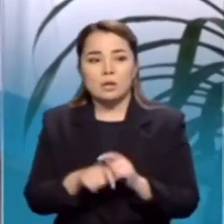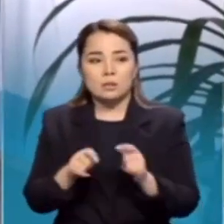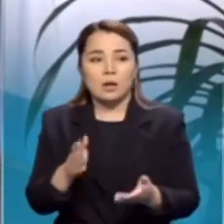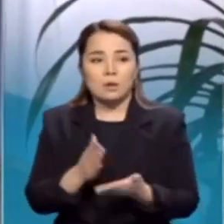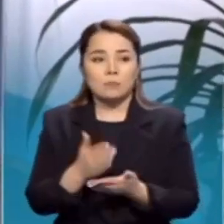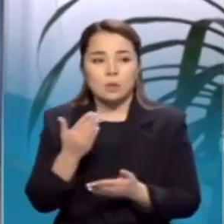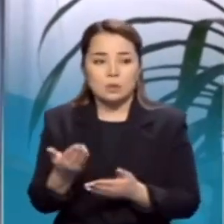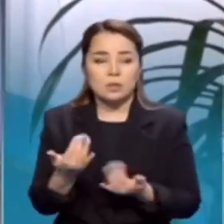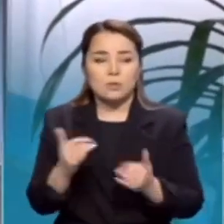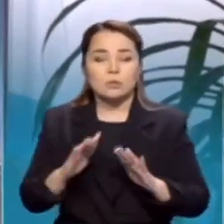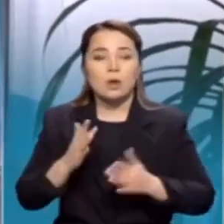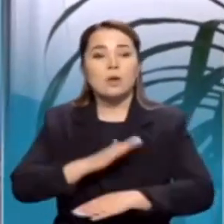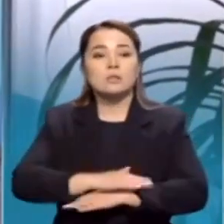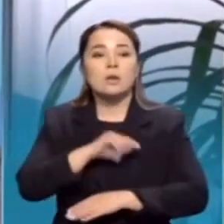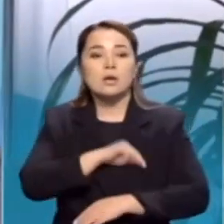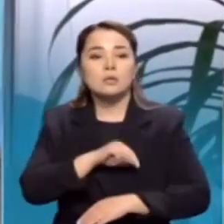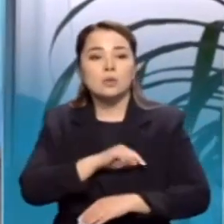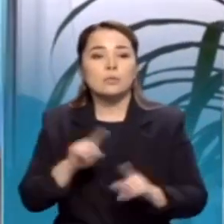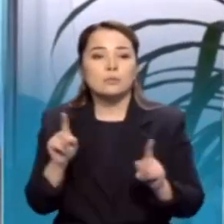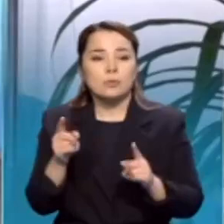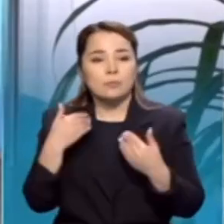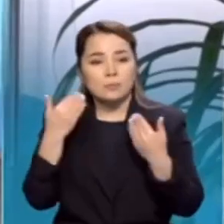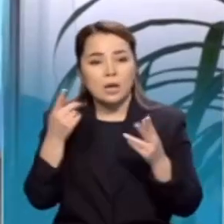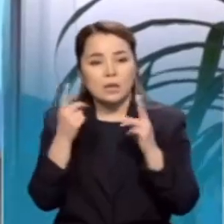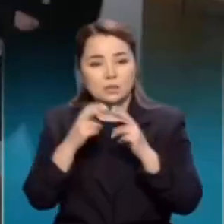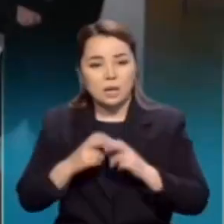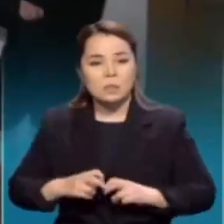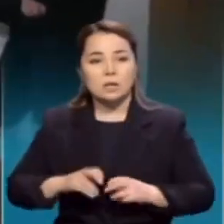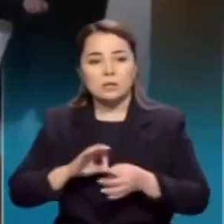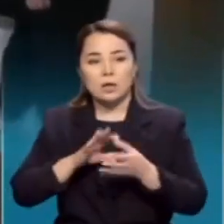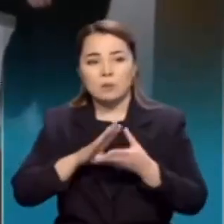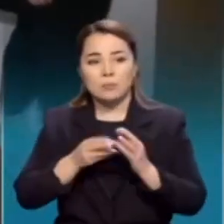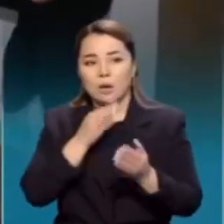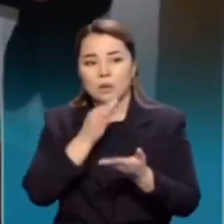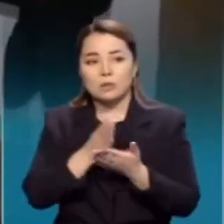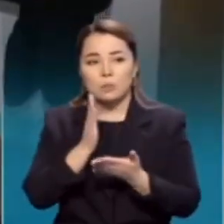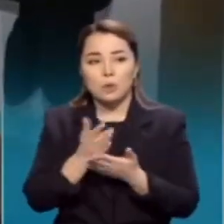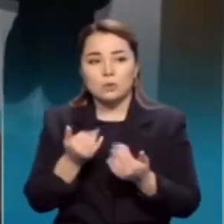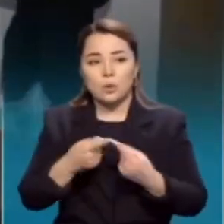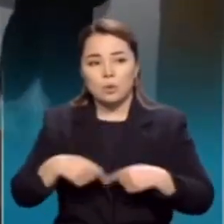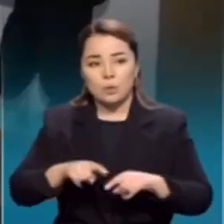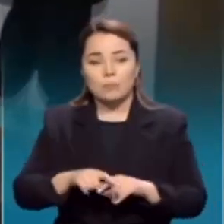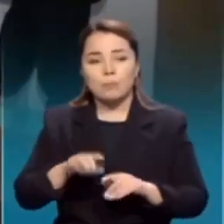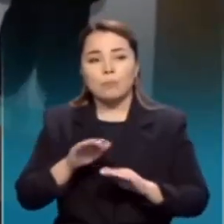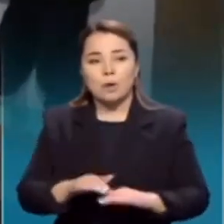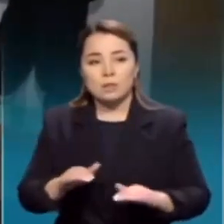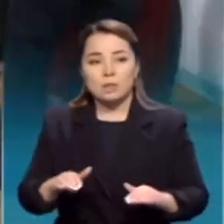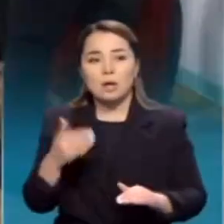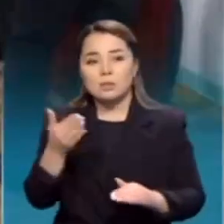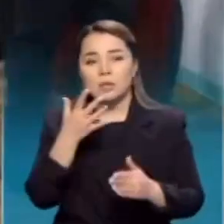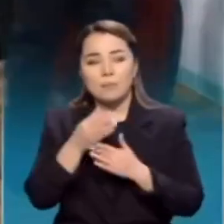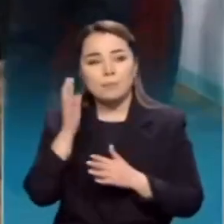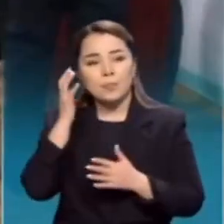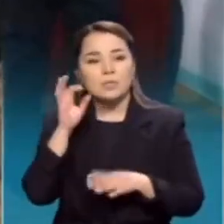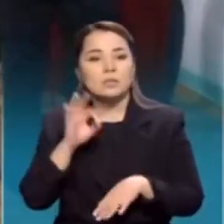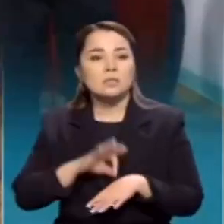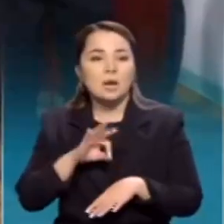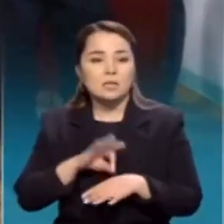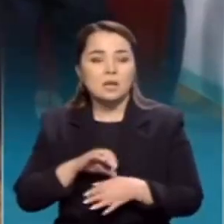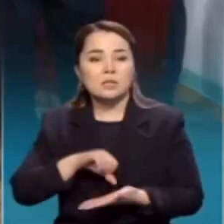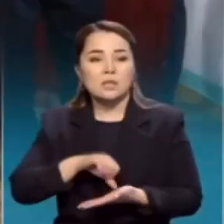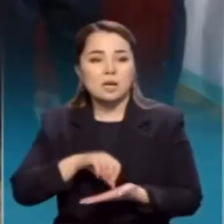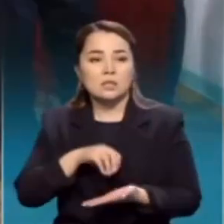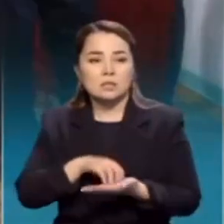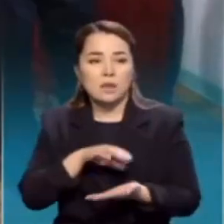қозғалды. Оны мұндай әрекетке не итермелегенін тергеу анықтайды. Құзырлы орган өкілдері баланың психоневрологиялық диспансерде тіркеуде